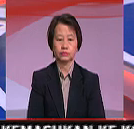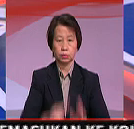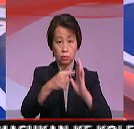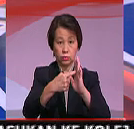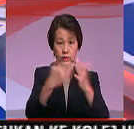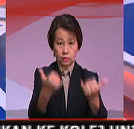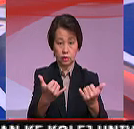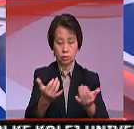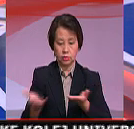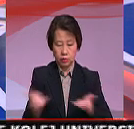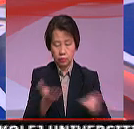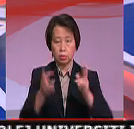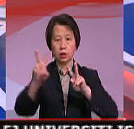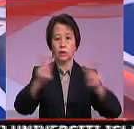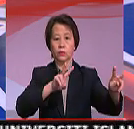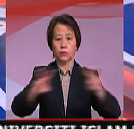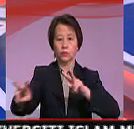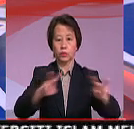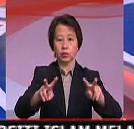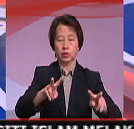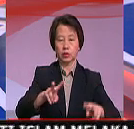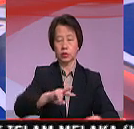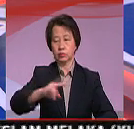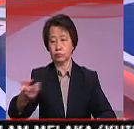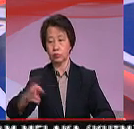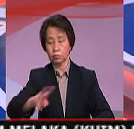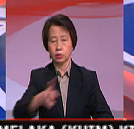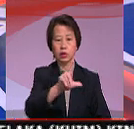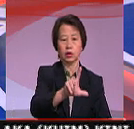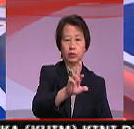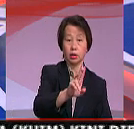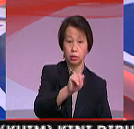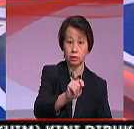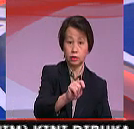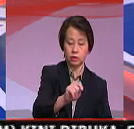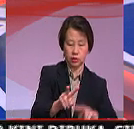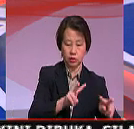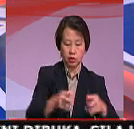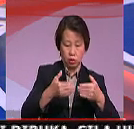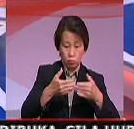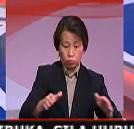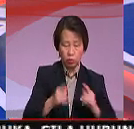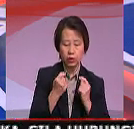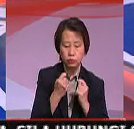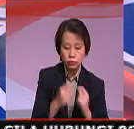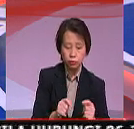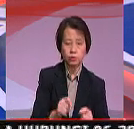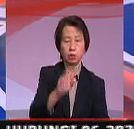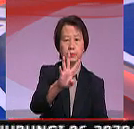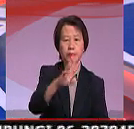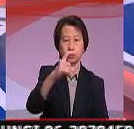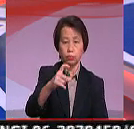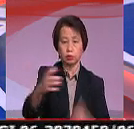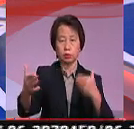Bermula hari ini, perkhidmatan van perantara transit aliran ringan LRT dibuka untuk percubaan selama 4